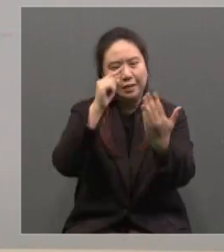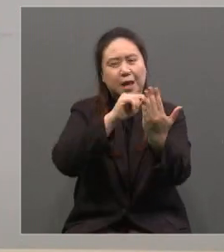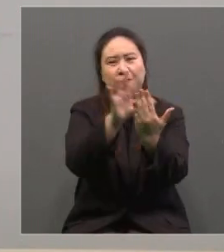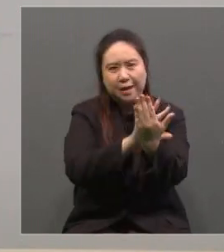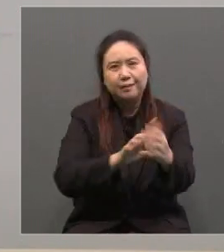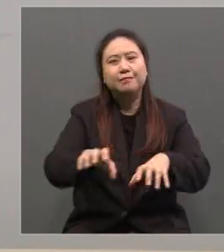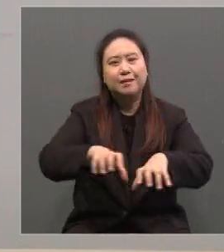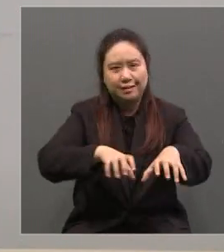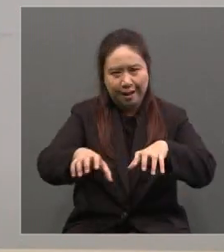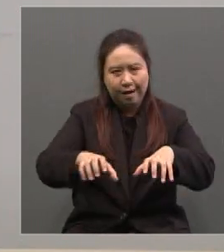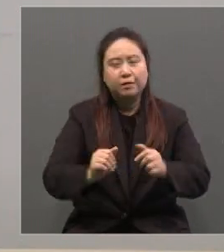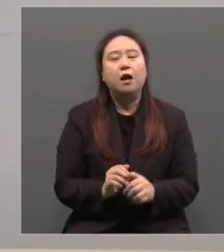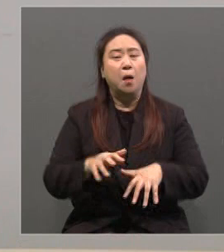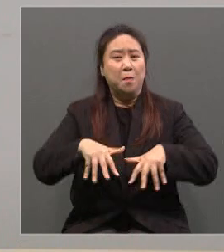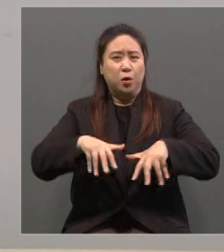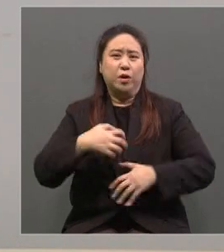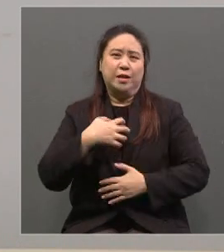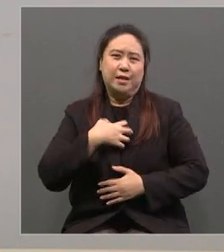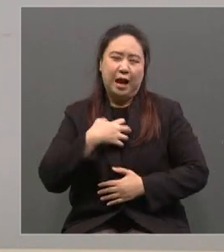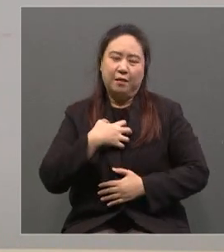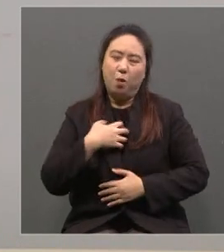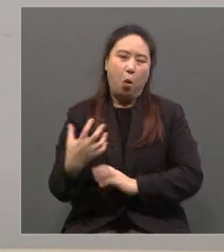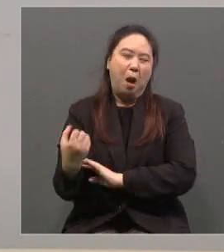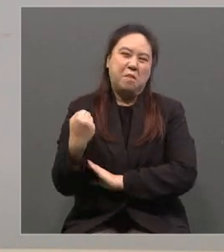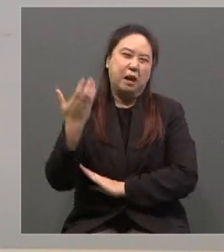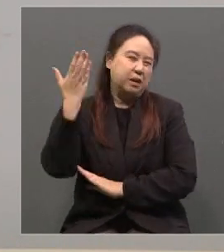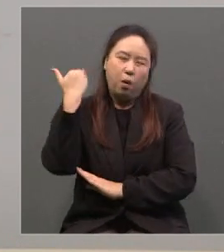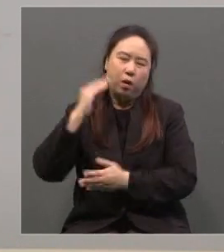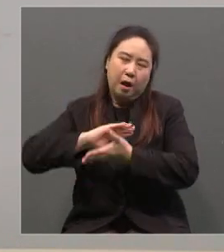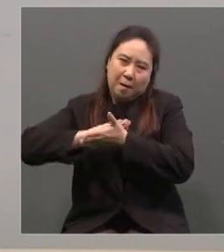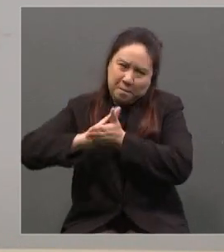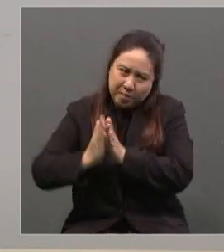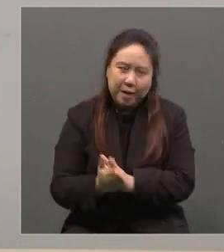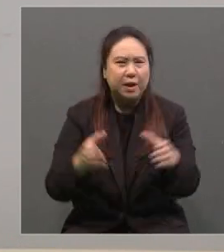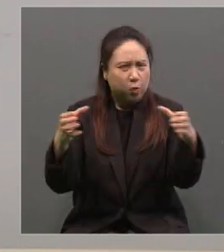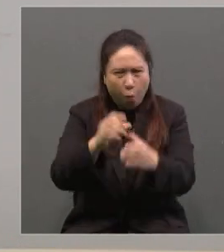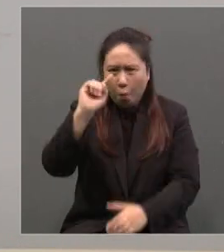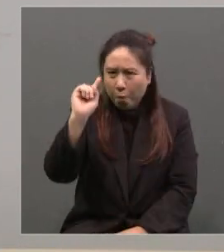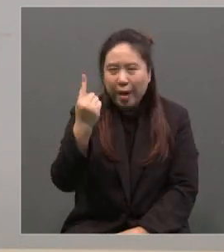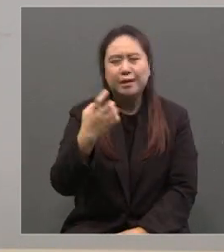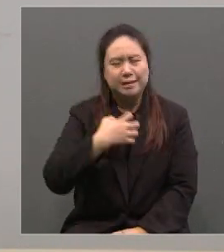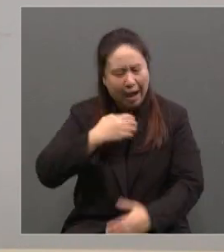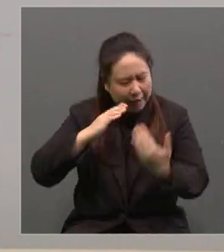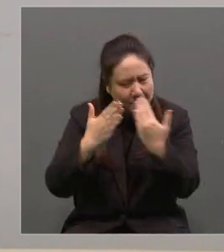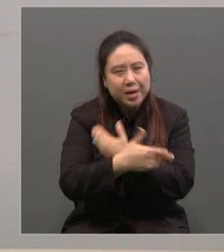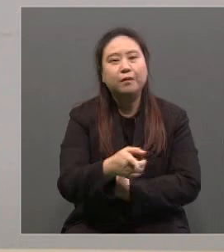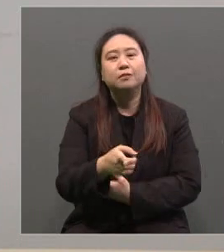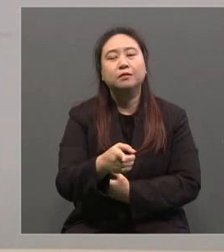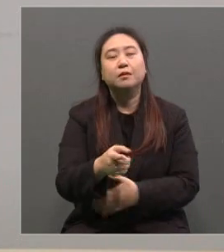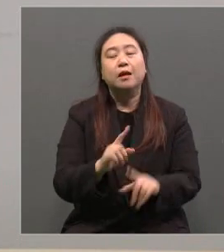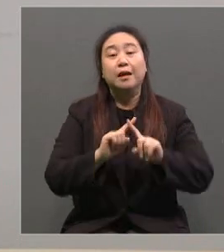นต้องการการเปลี่ยนแปลงจากกลุ่มอำนาจเก่ามาสู่คนกลุ่มใหม่เนี่ยแต่ว่าถ้า